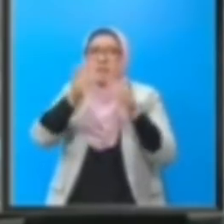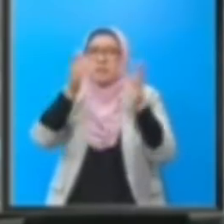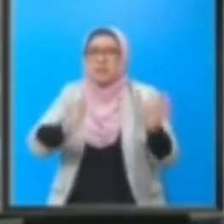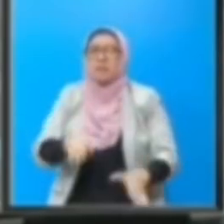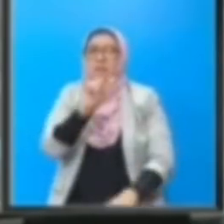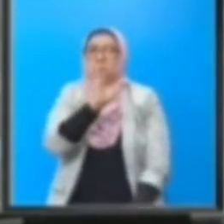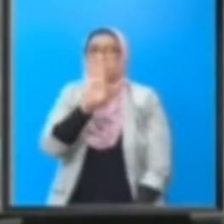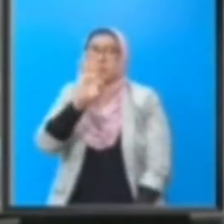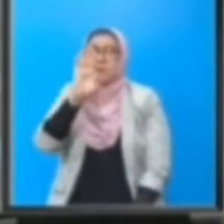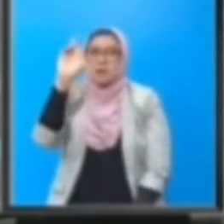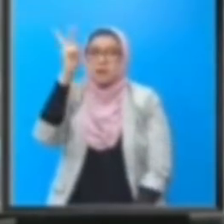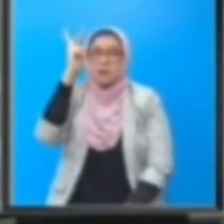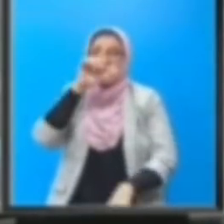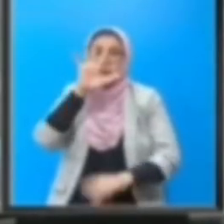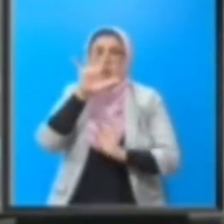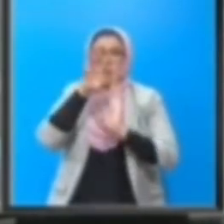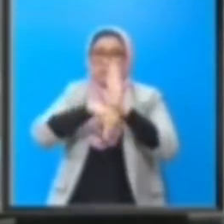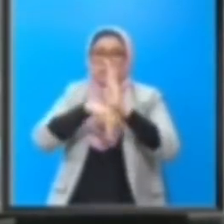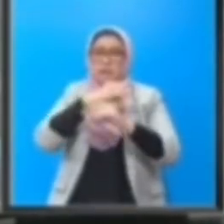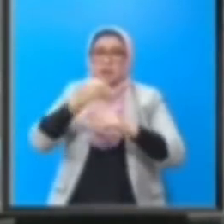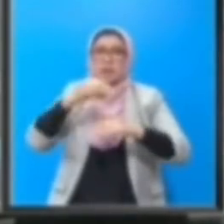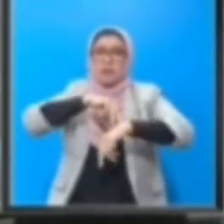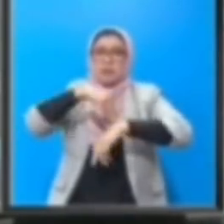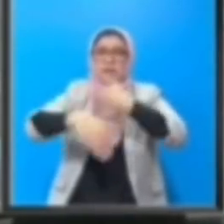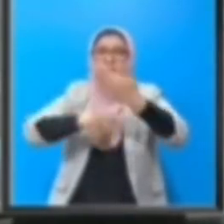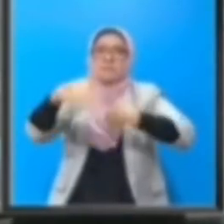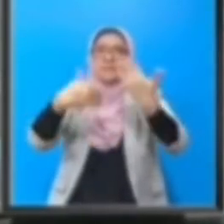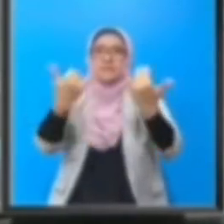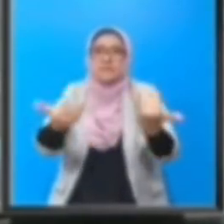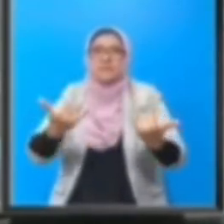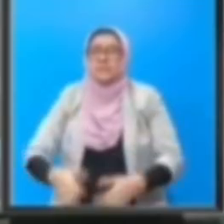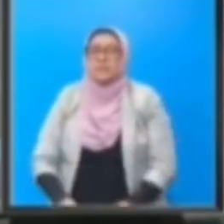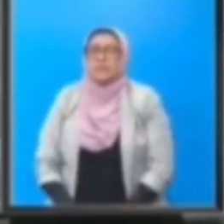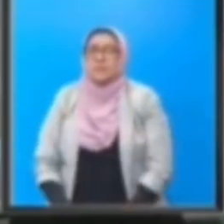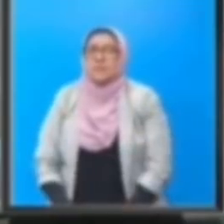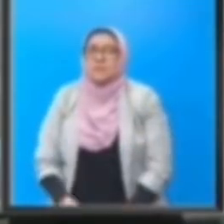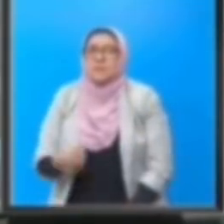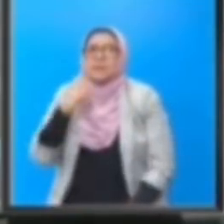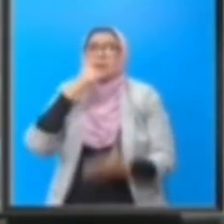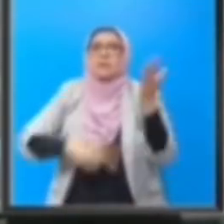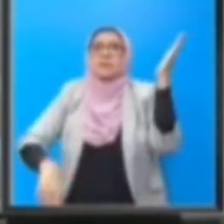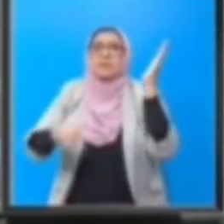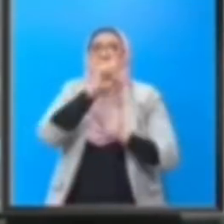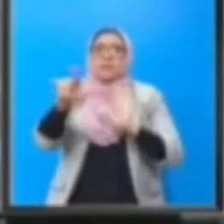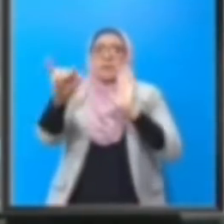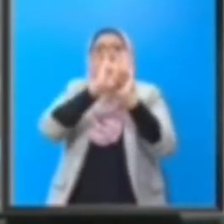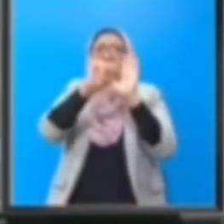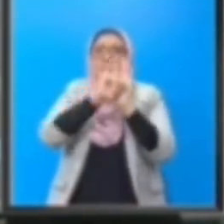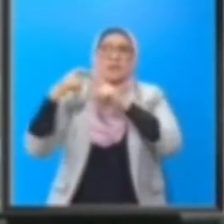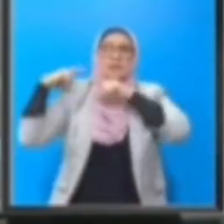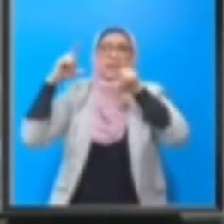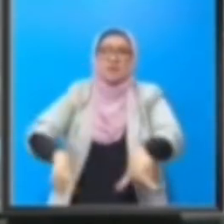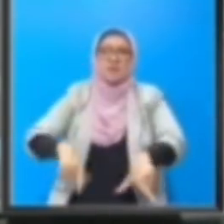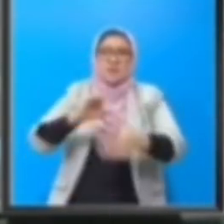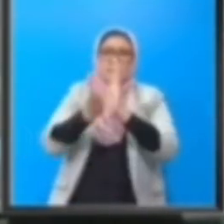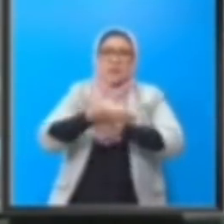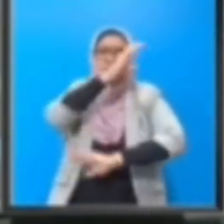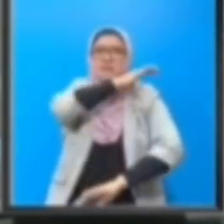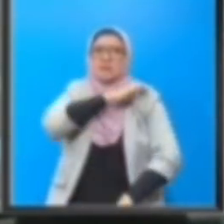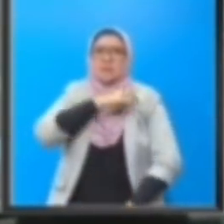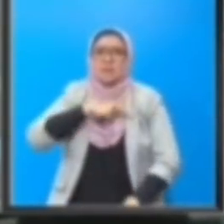kepung 5 minit dan masa berjalan sekarang. Apalah pembohong. Integrity. Tak jawatan lah sebagai speaker macam